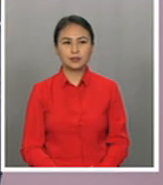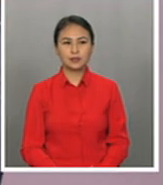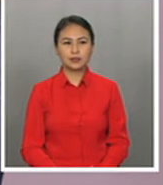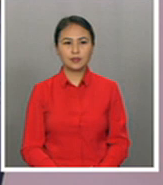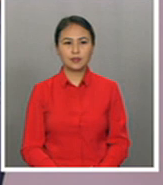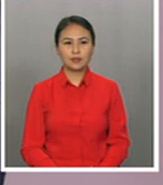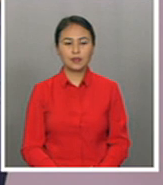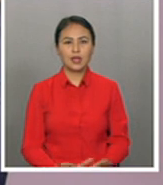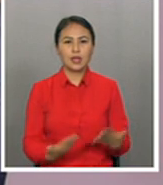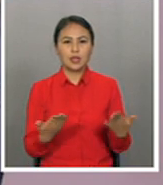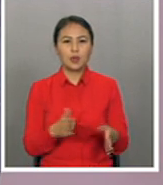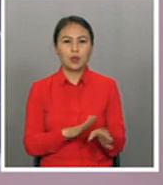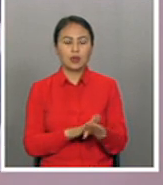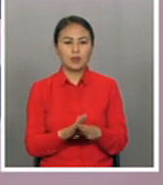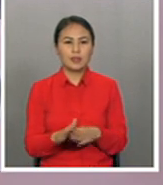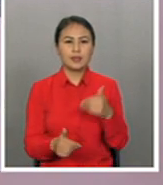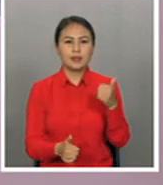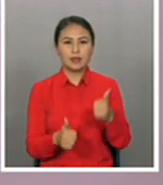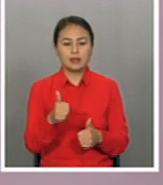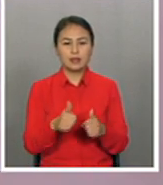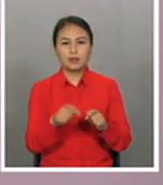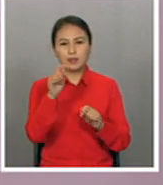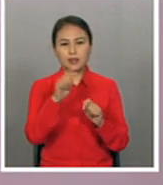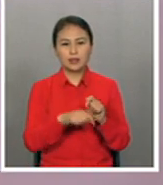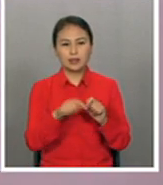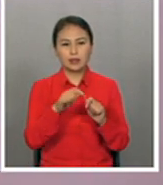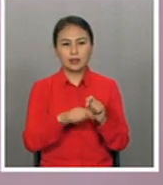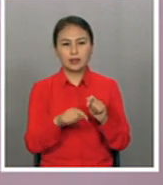Орындап болсаңдар, салыстырып тексерейік.